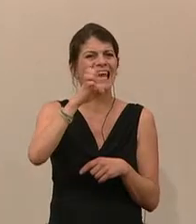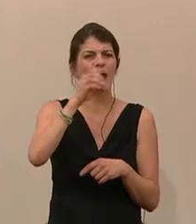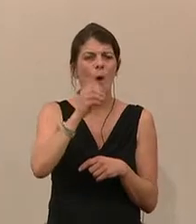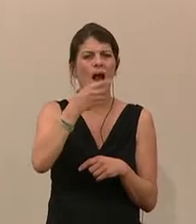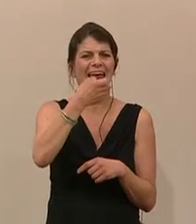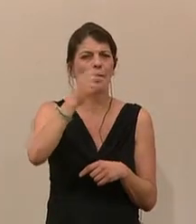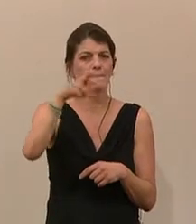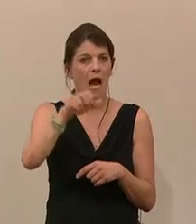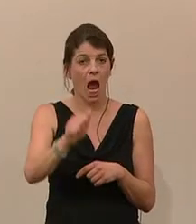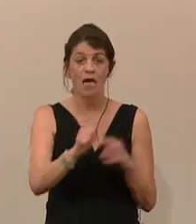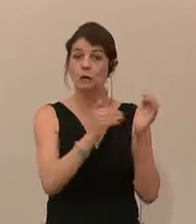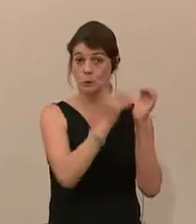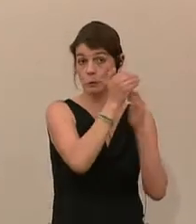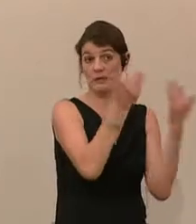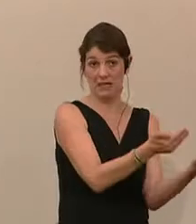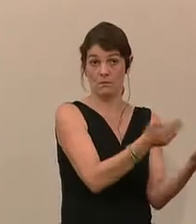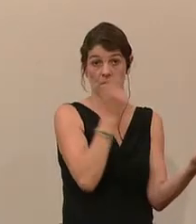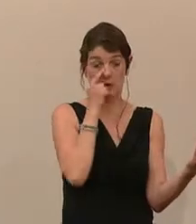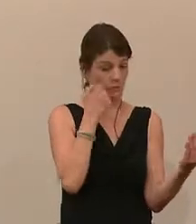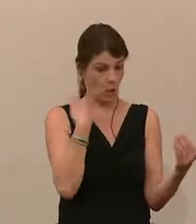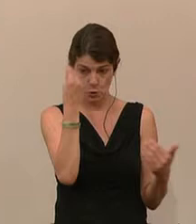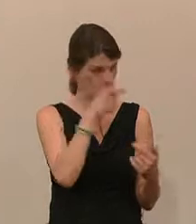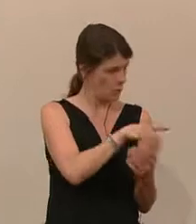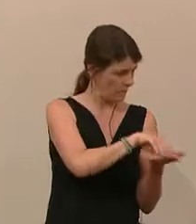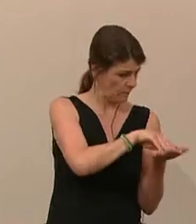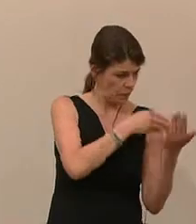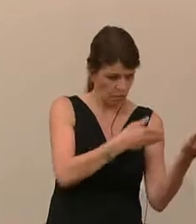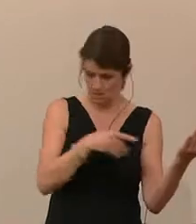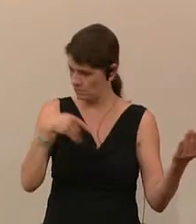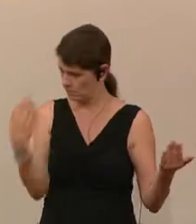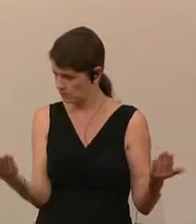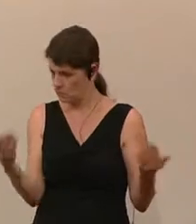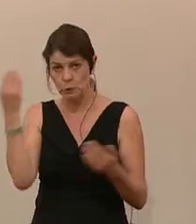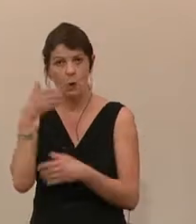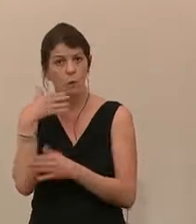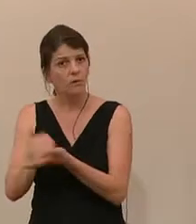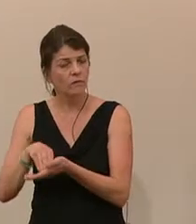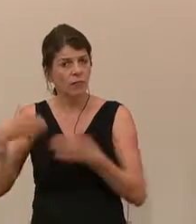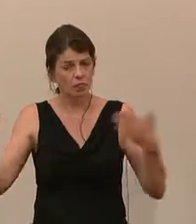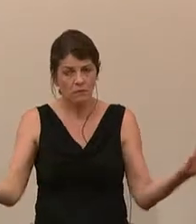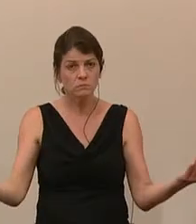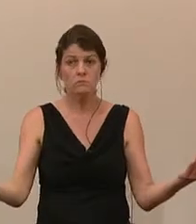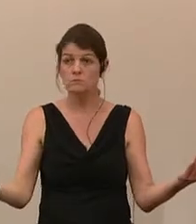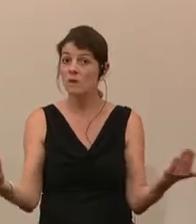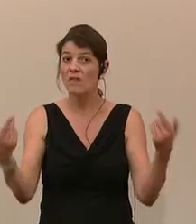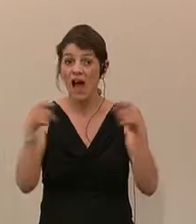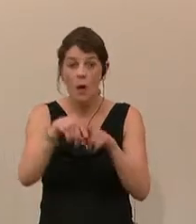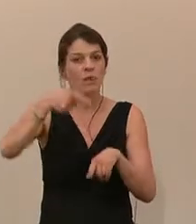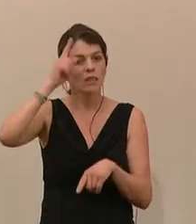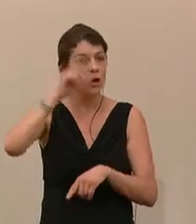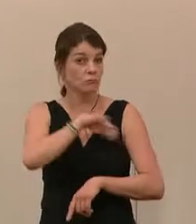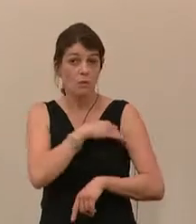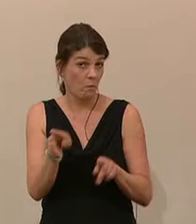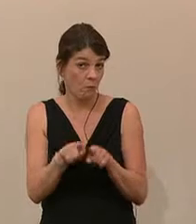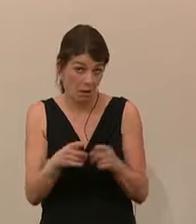GeoGebra-System. Also es gab Schulen, wo das verwendet wurde und es gab Schulen, wo es nicht verwendet wurde. Und auch bei der